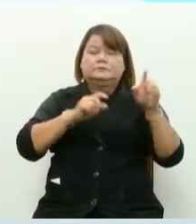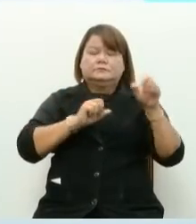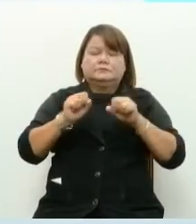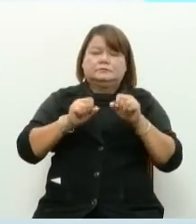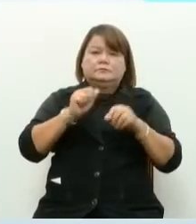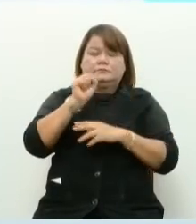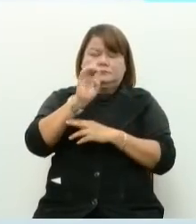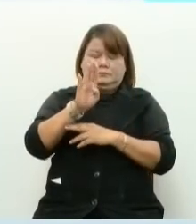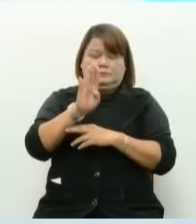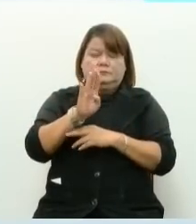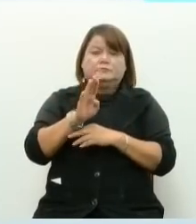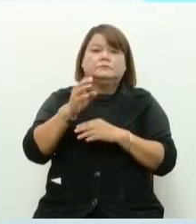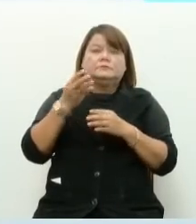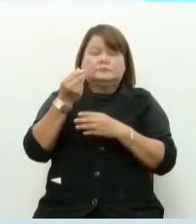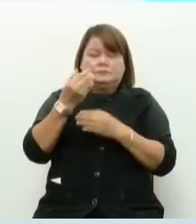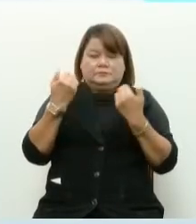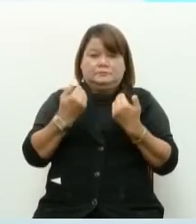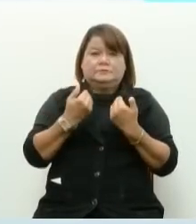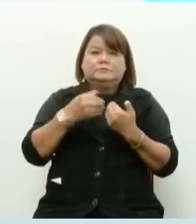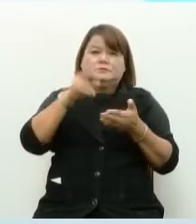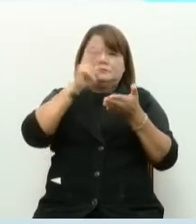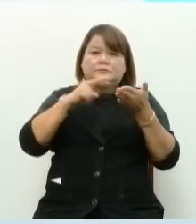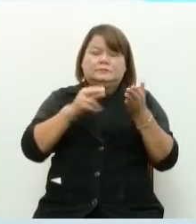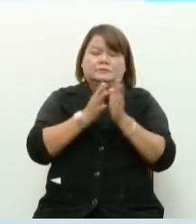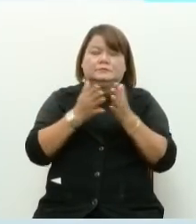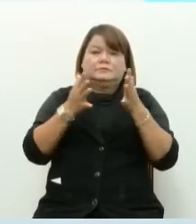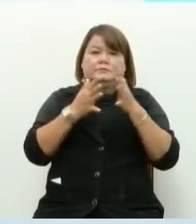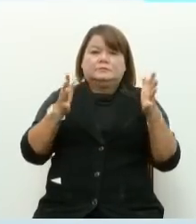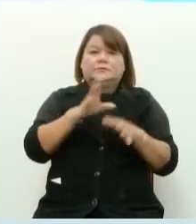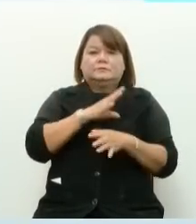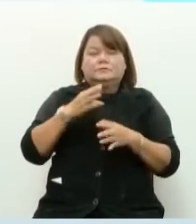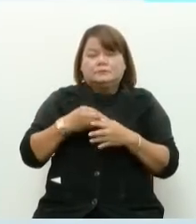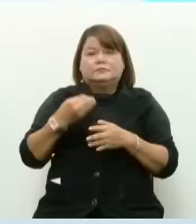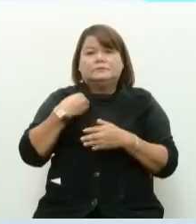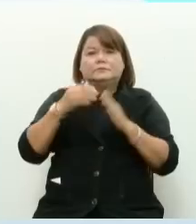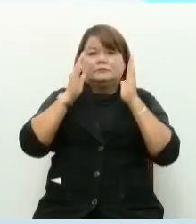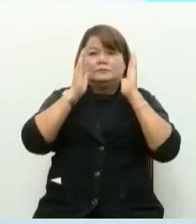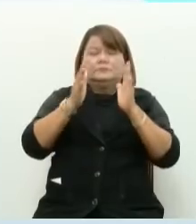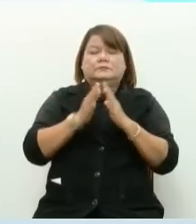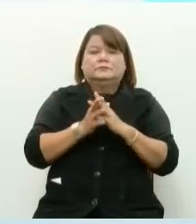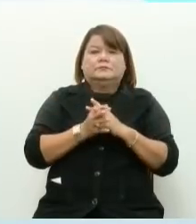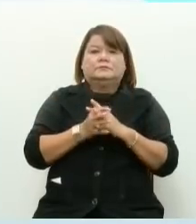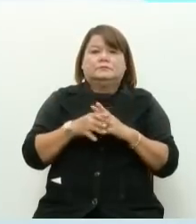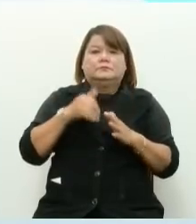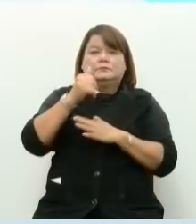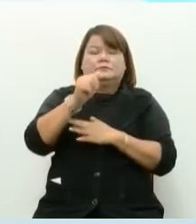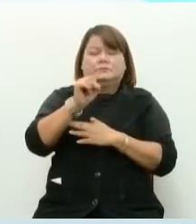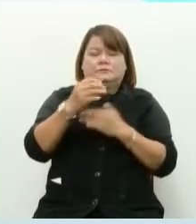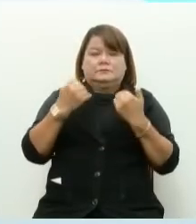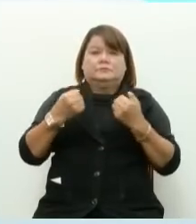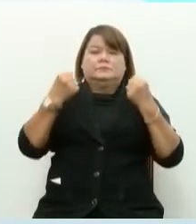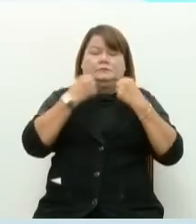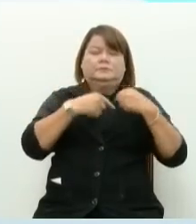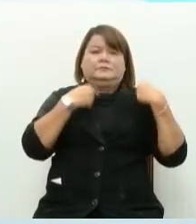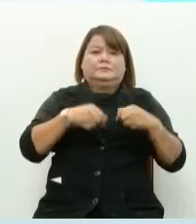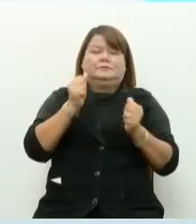ร็วๆนี้ด้วยนะคะยังไงก็ต้องอ่านหนังสือกันเยอะๆนะคะแล้วก็มีความตั้งใจในการที่จะเข้าสอบในครั้งนี้ด้วยเป็นกำลังใจให้กับ